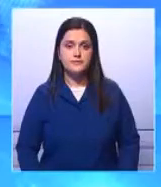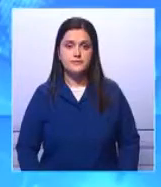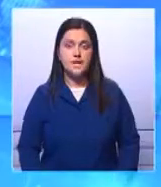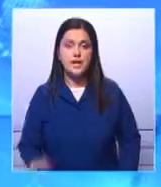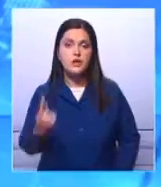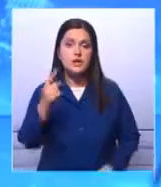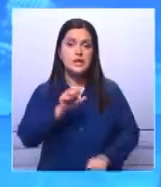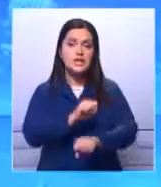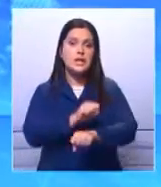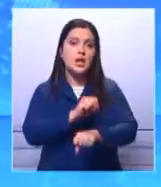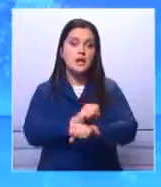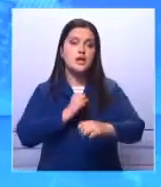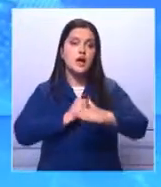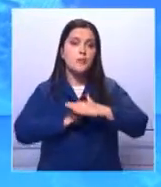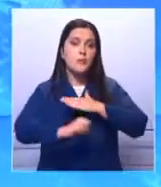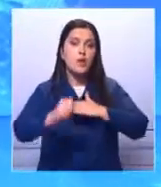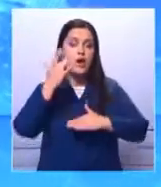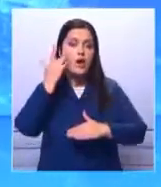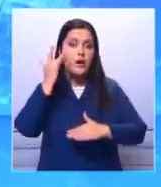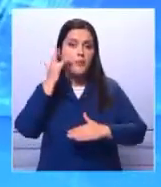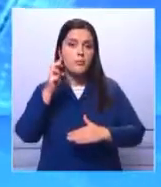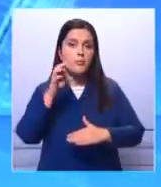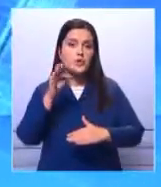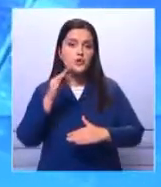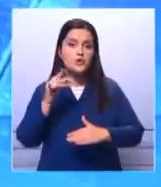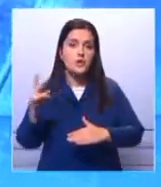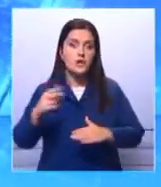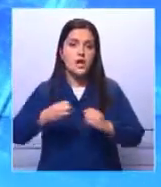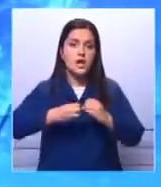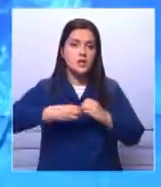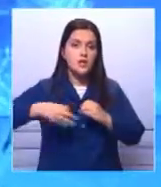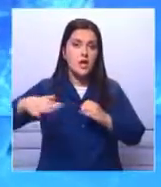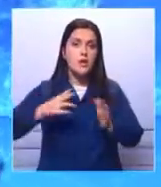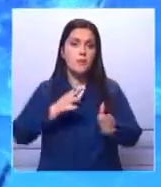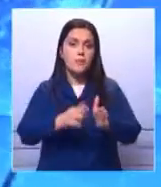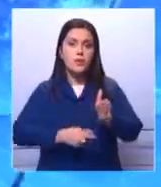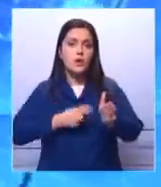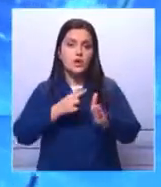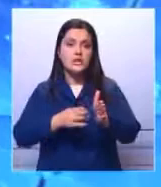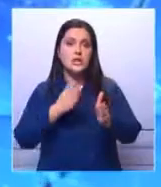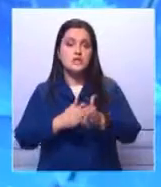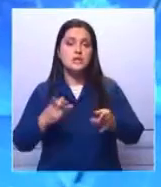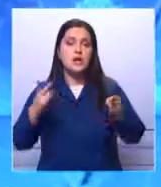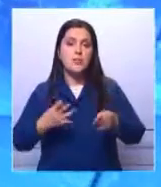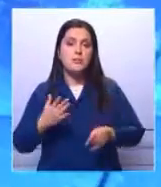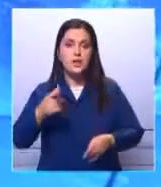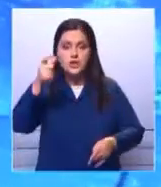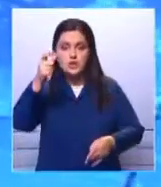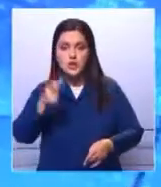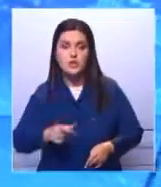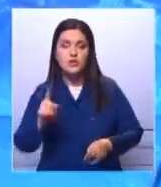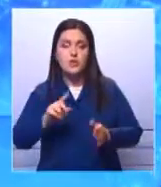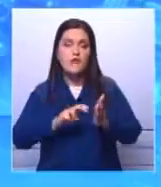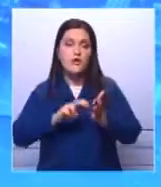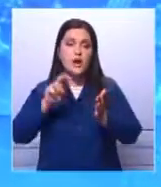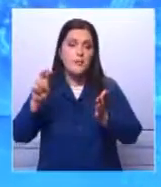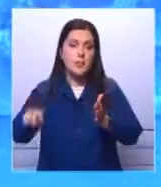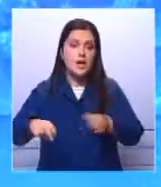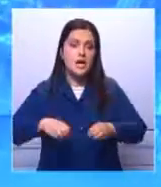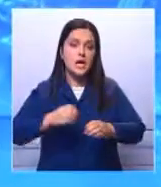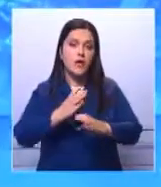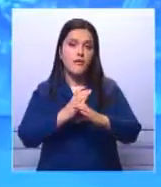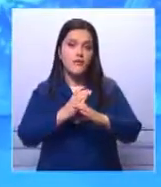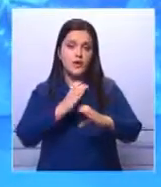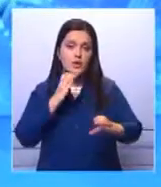На одной из станций метро американского Бостона произошло задымление поезда. В результате инцидента пострадали 5 человек. Чтобы выбраться